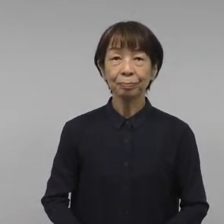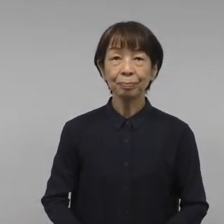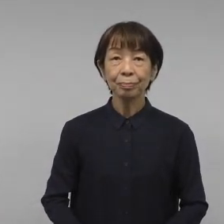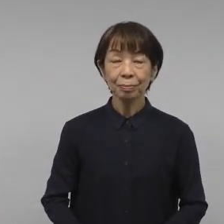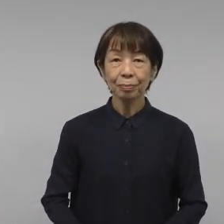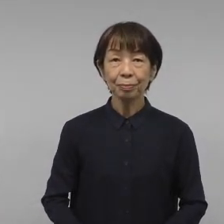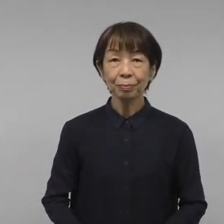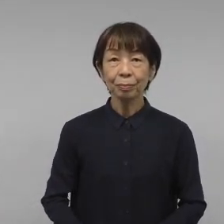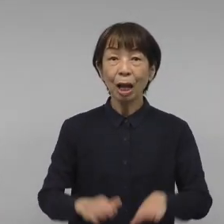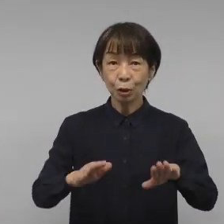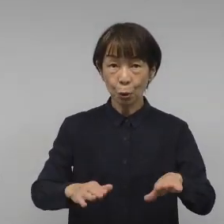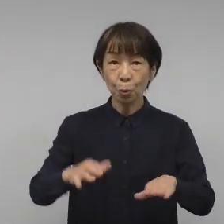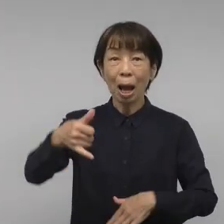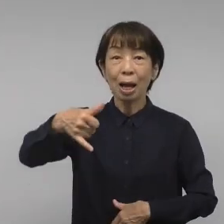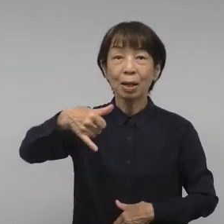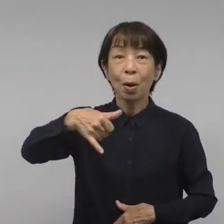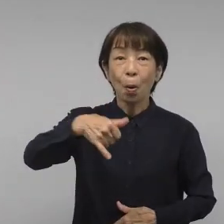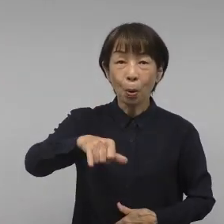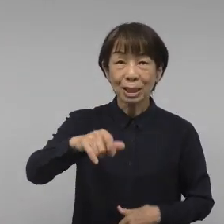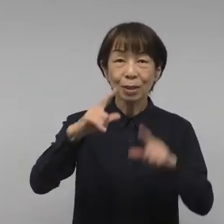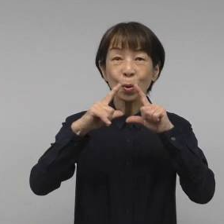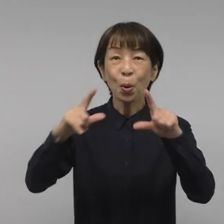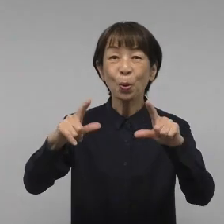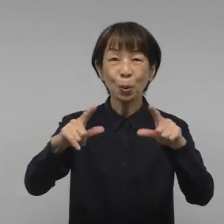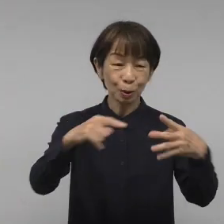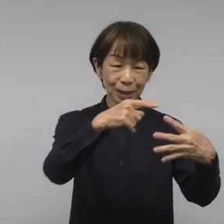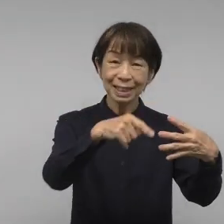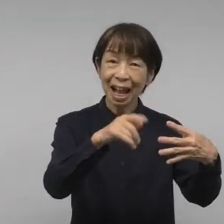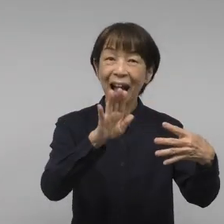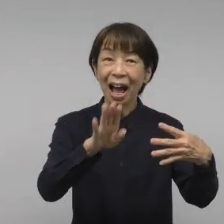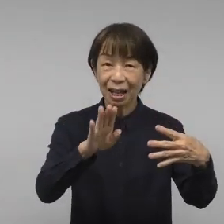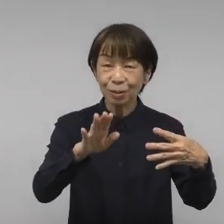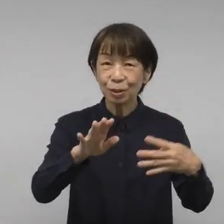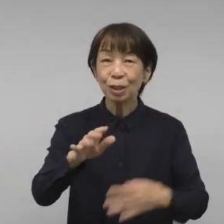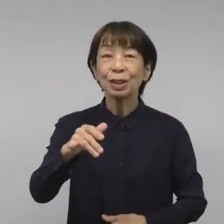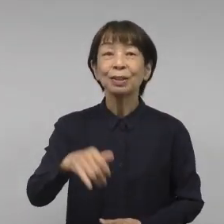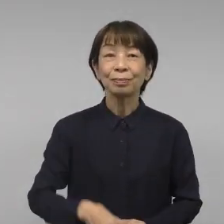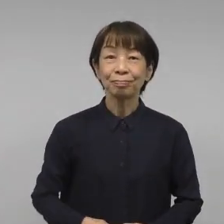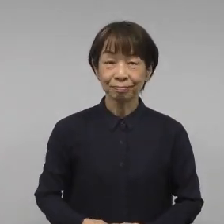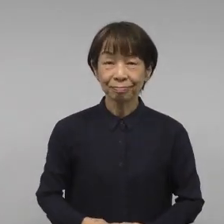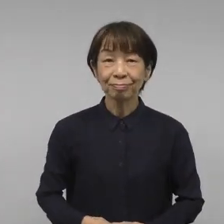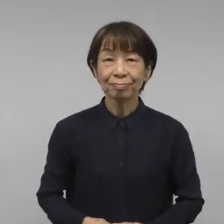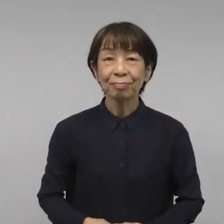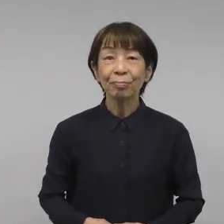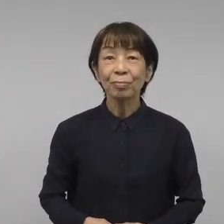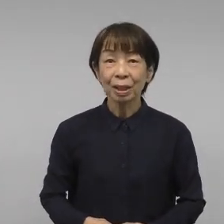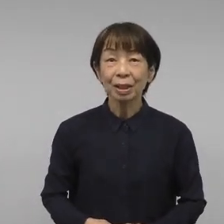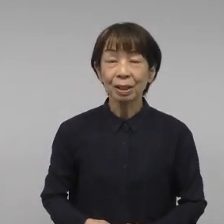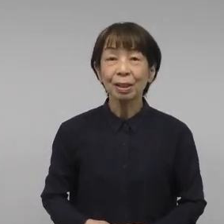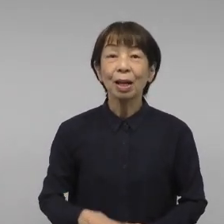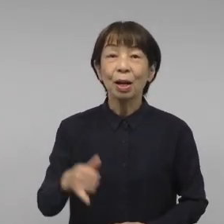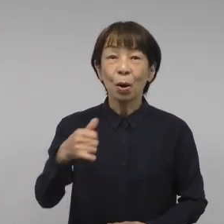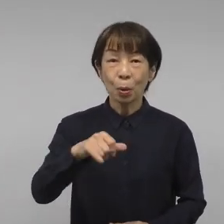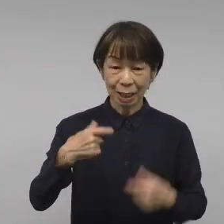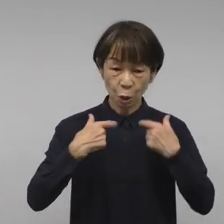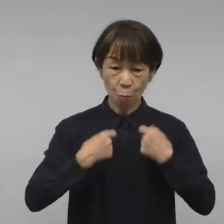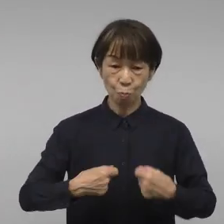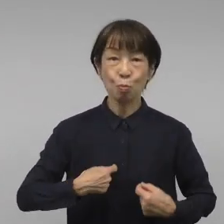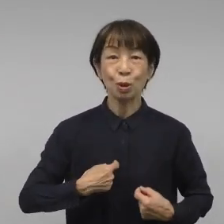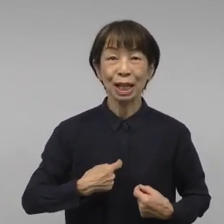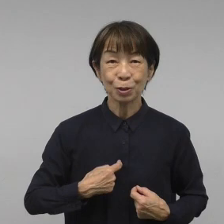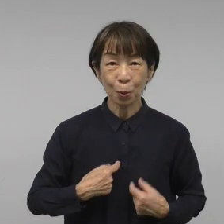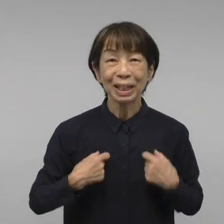ちなみに今日はお茶の報告があるので、お茶のポロシャツということで私はさせていただいています。ちょっとみんな揃ってないかもしれませんが、よろしくお願いします